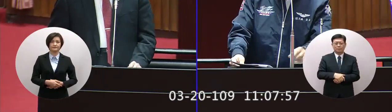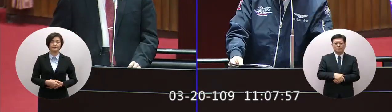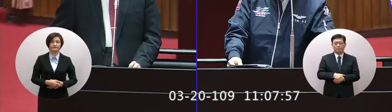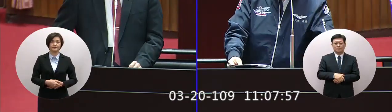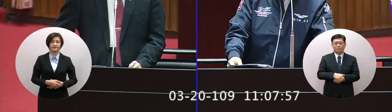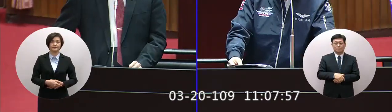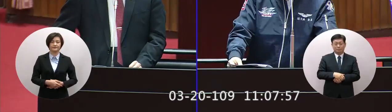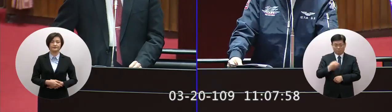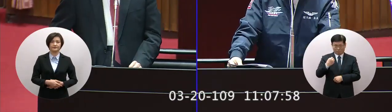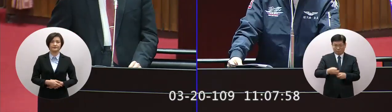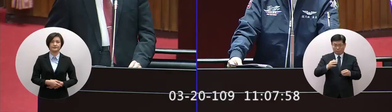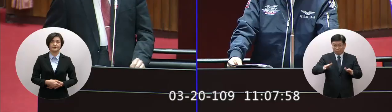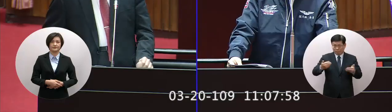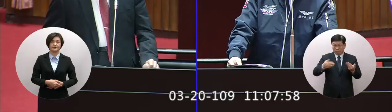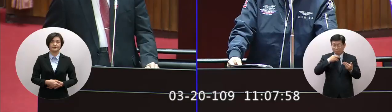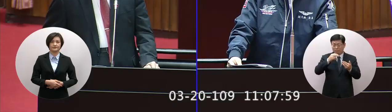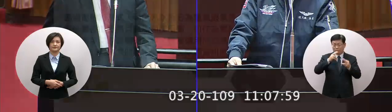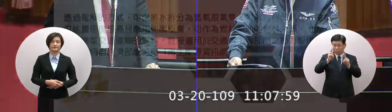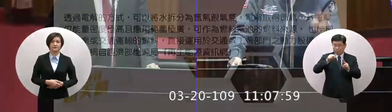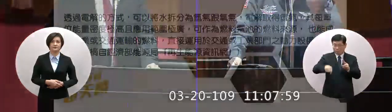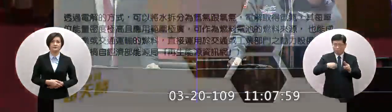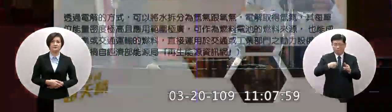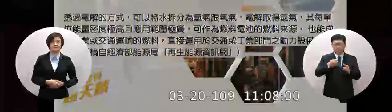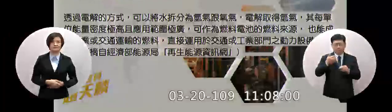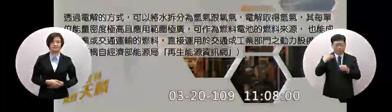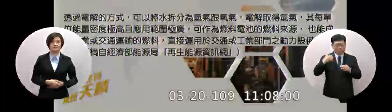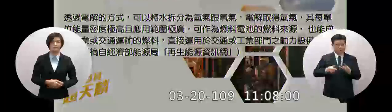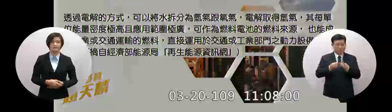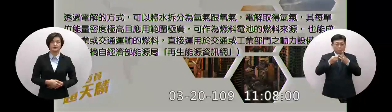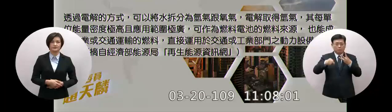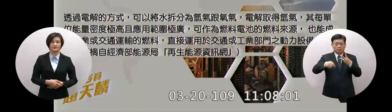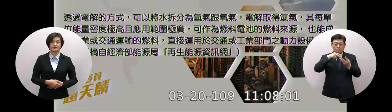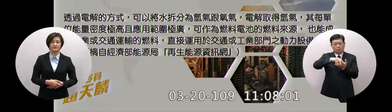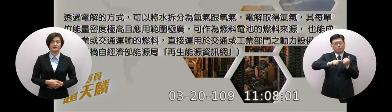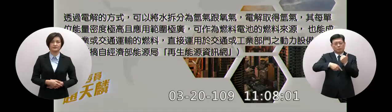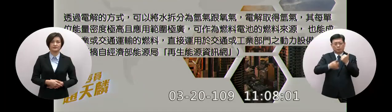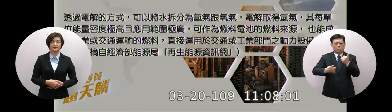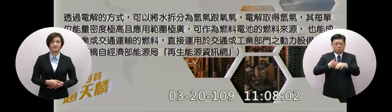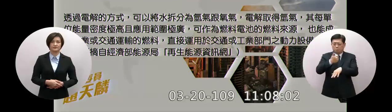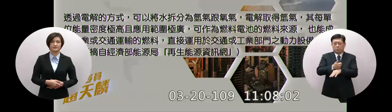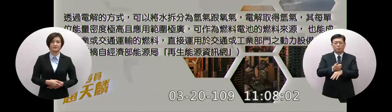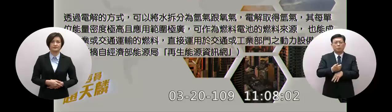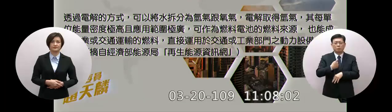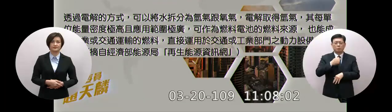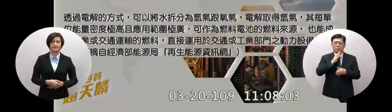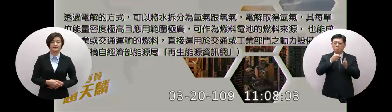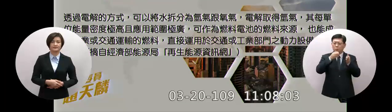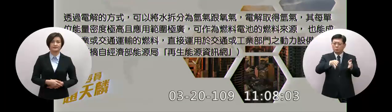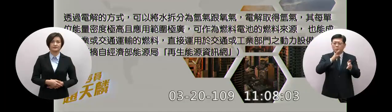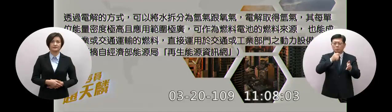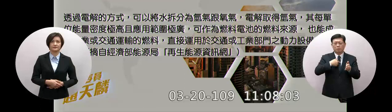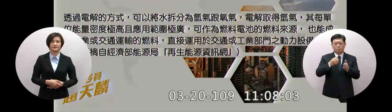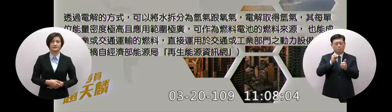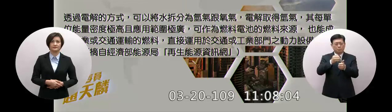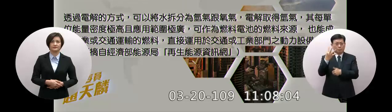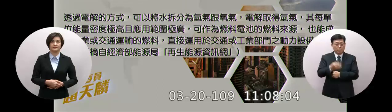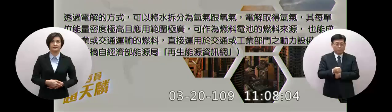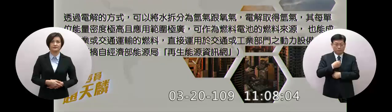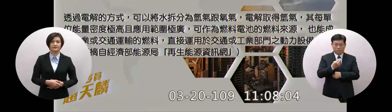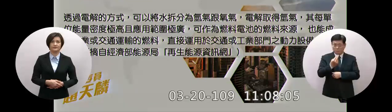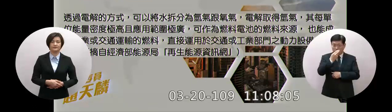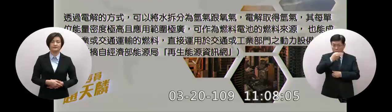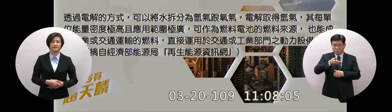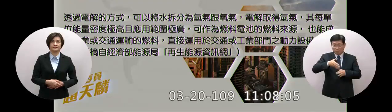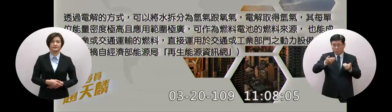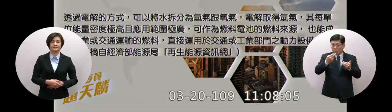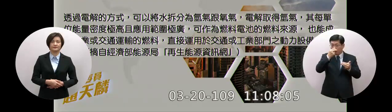好，在氢能的发展的部分，其实我们已经做第三届的立委，其实我都一直在做这样的一个提倡。那氢能的政